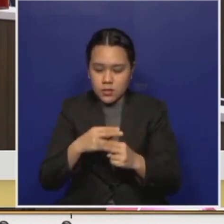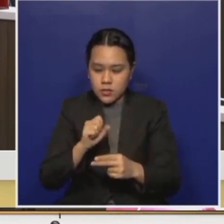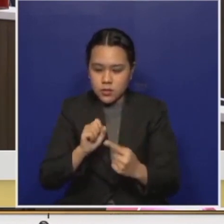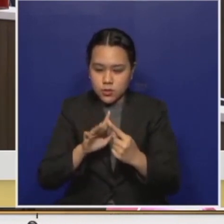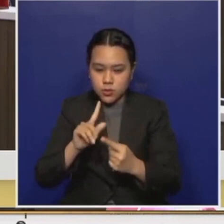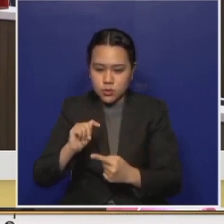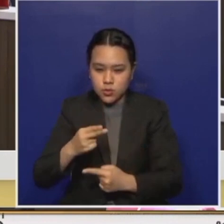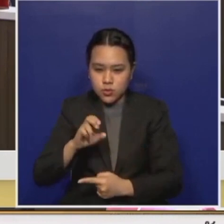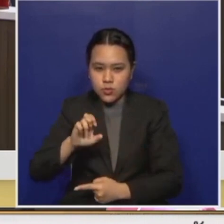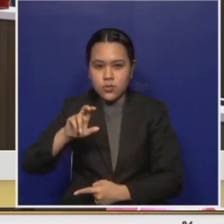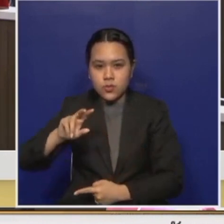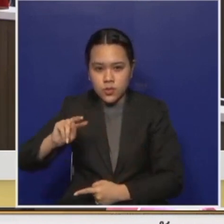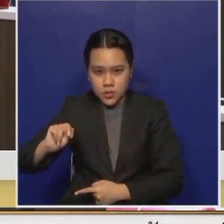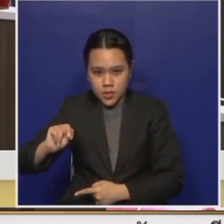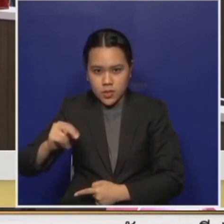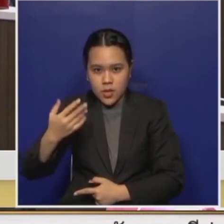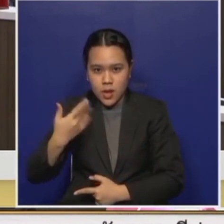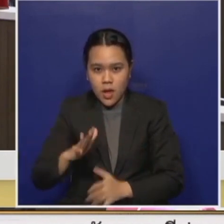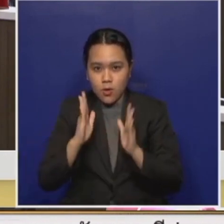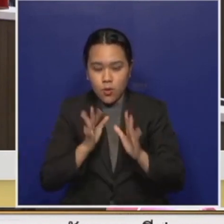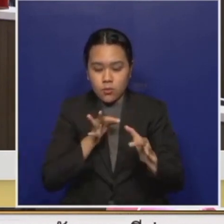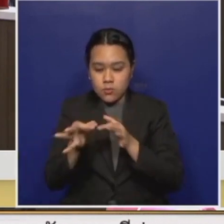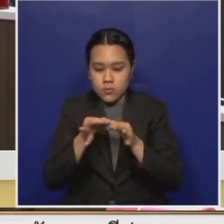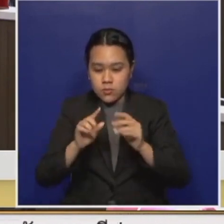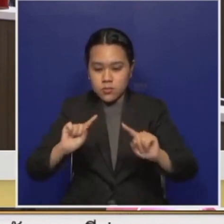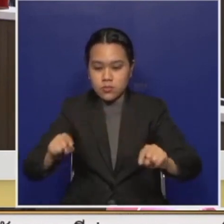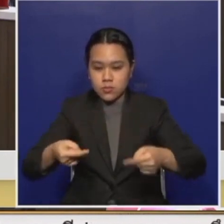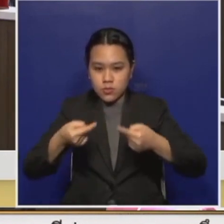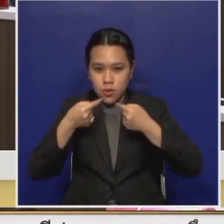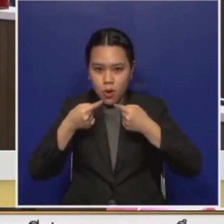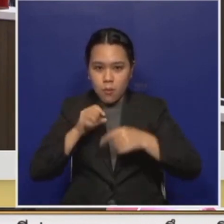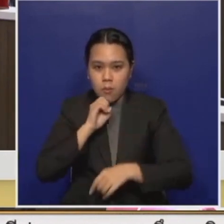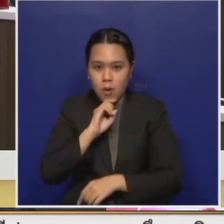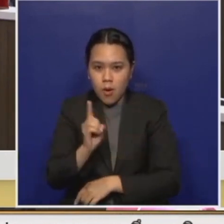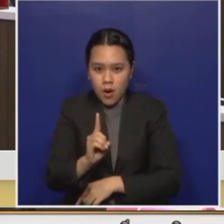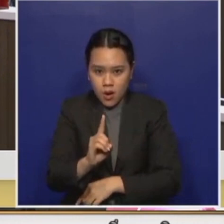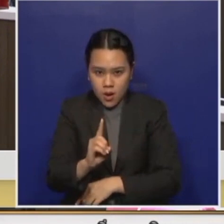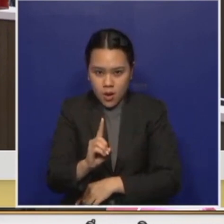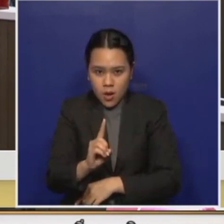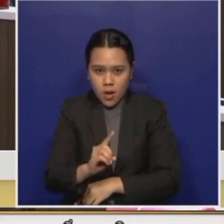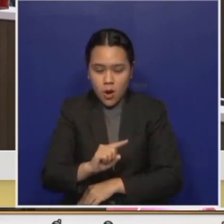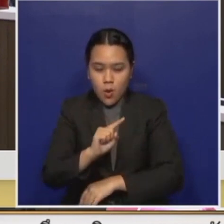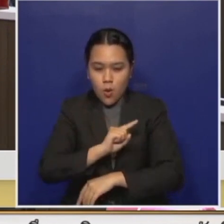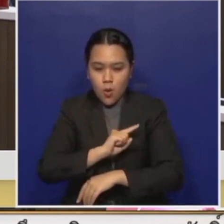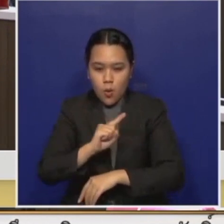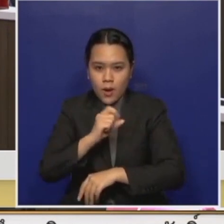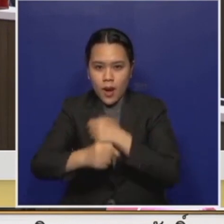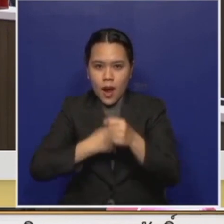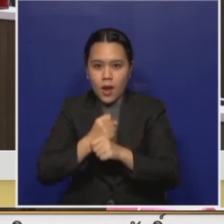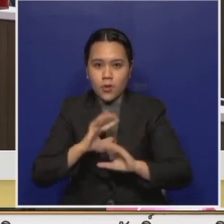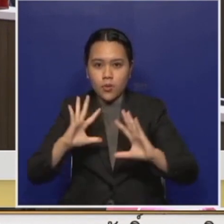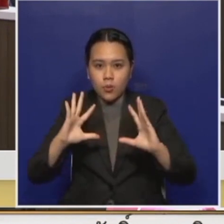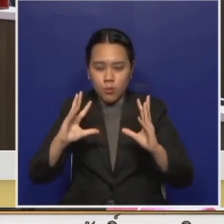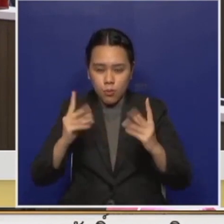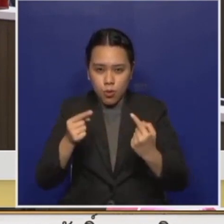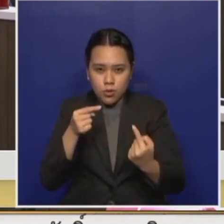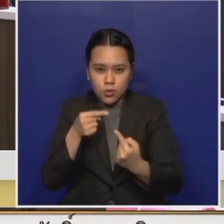มีคำตอบมาจากผู้ชีแจงครับเรื่องของการกำหนดวันหมดอายุในการชดใช